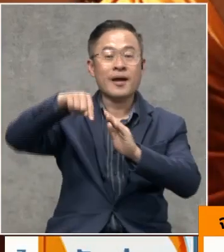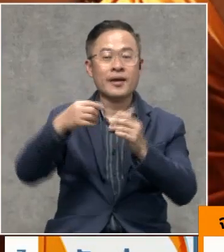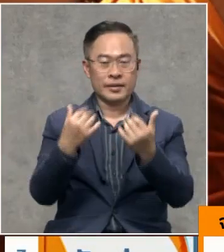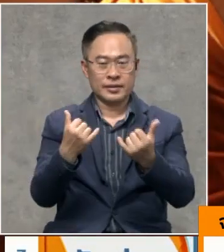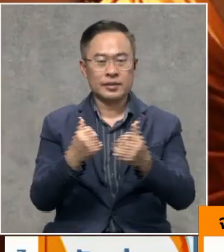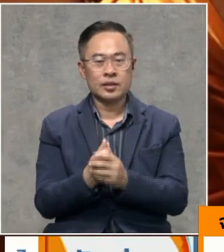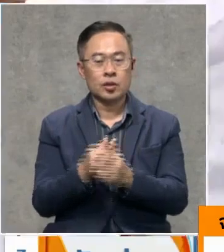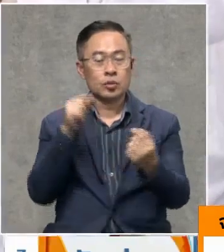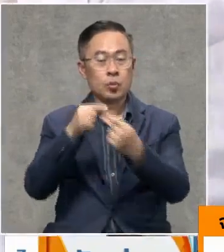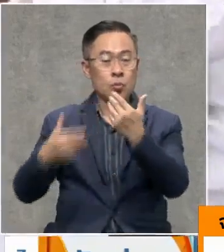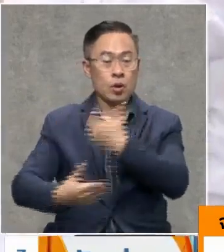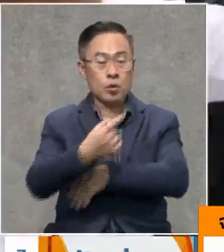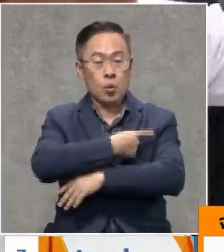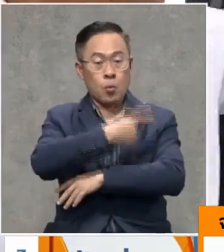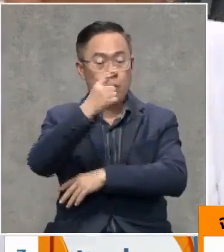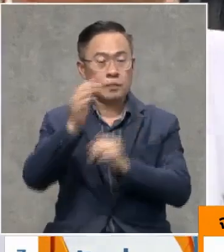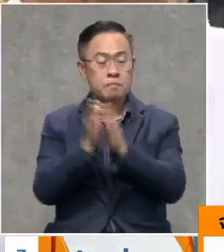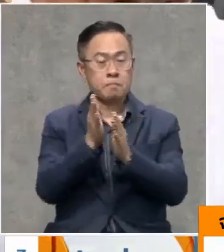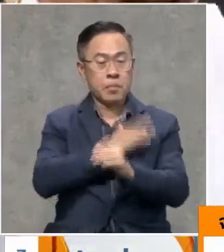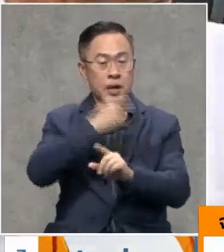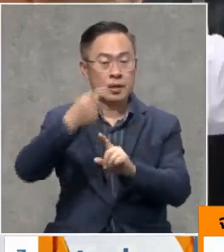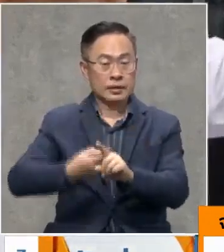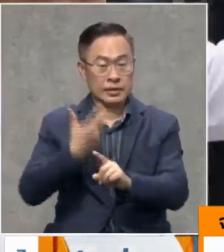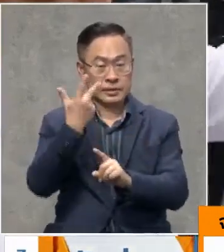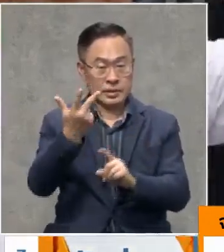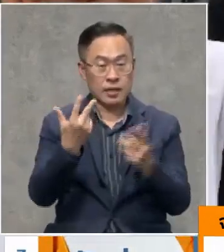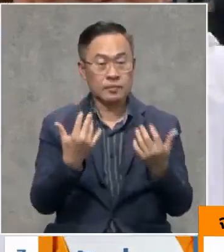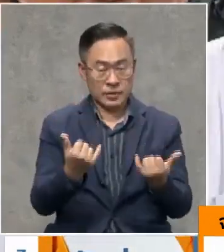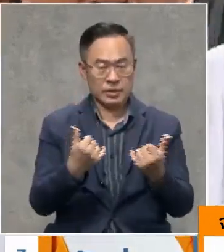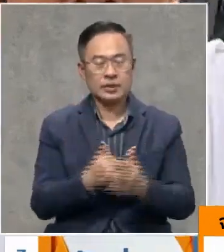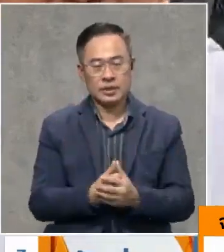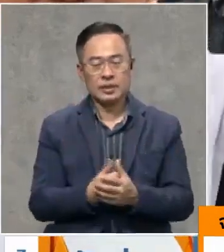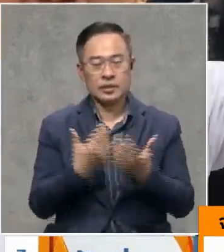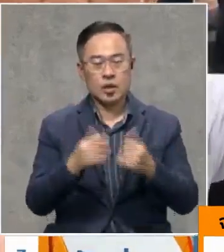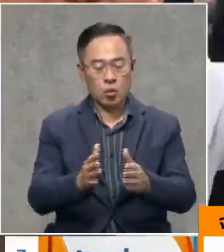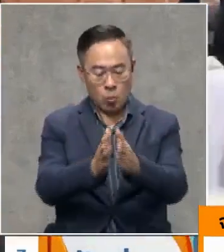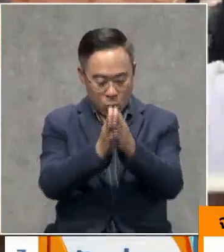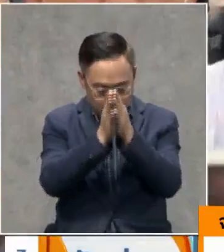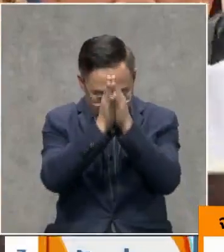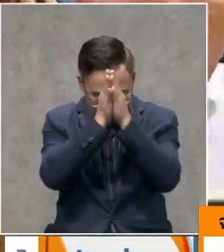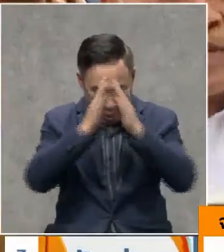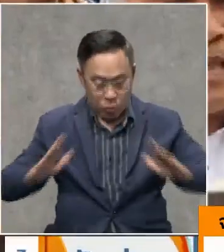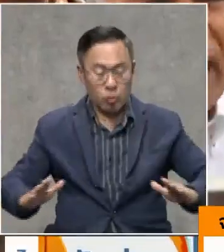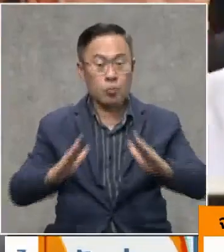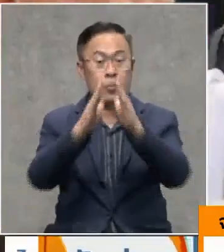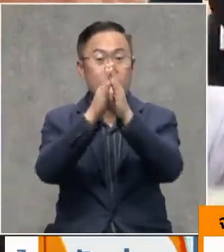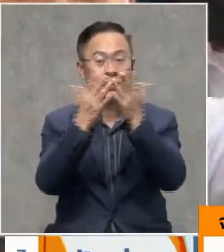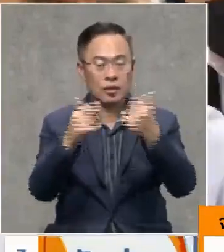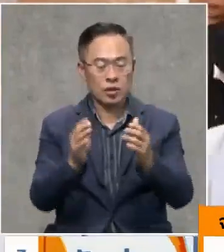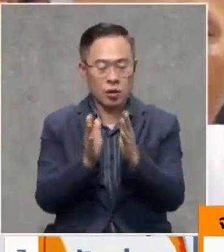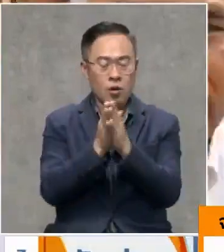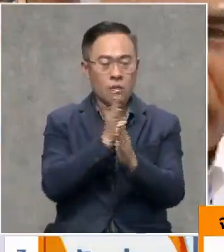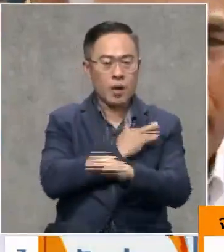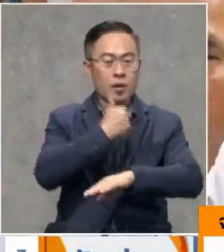ธาตุเนื่องในวันมาฆบูชาค่ะจากนั้นพลเอกประวิตรได้เข้าไปสักการะองค์พระบรมธาตุเจดีย์แล้วก็นมัสการพระราชวิสุทธิก